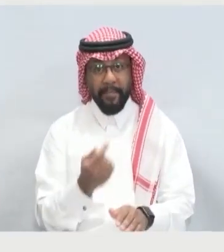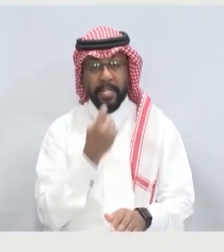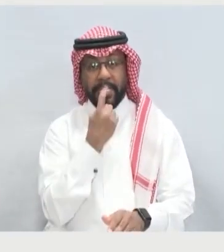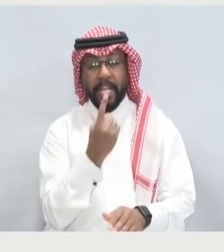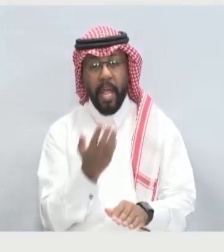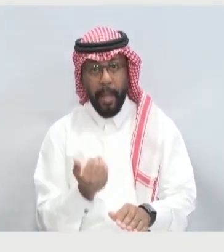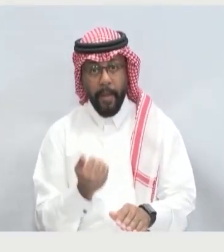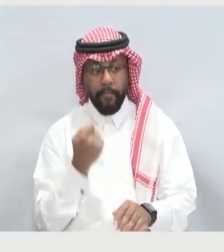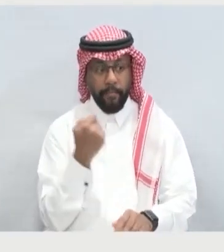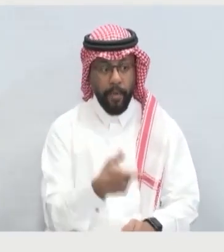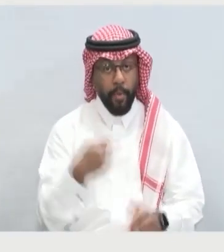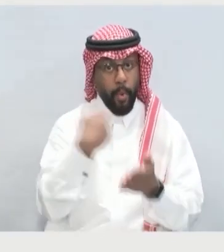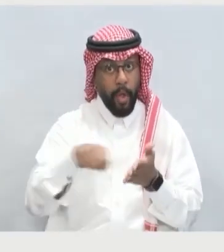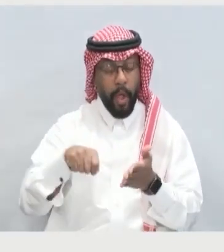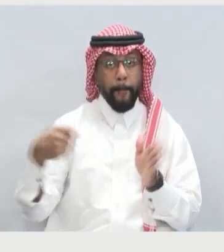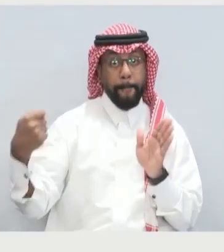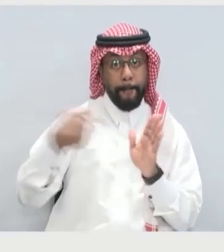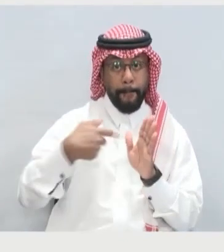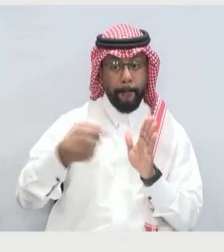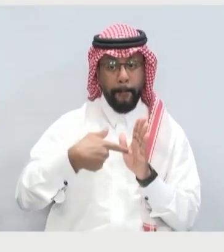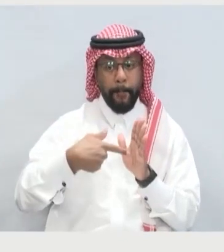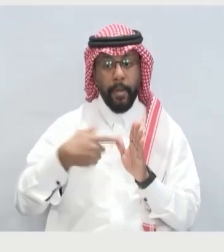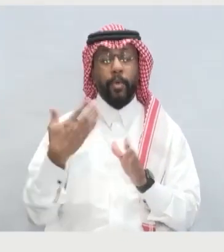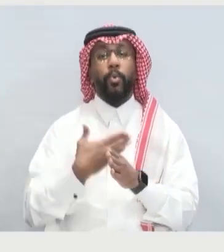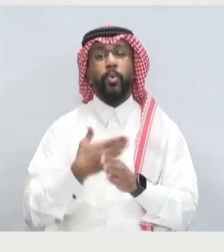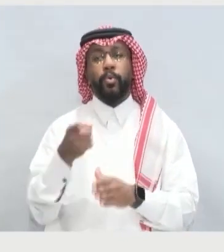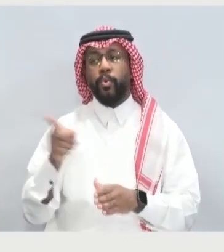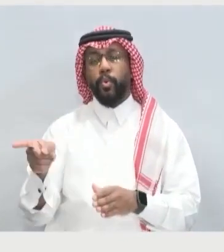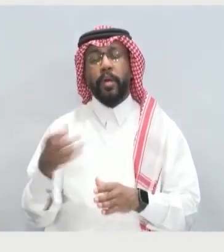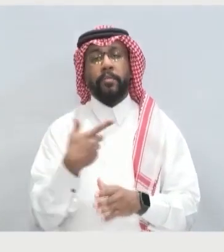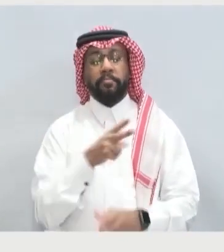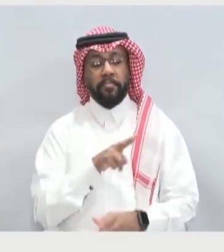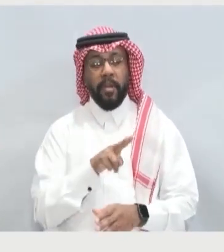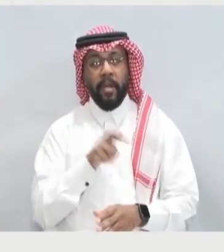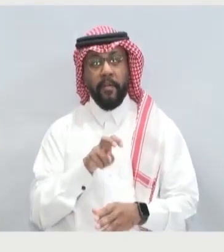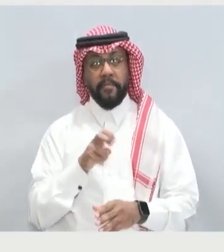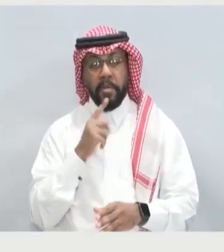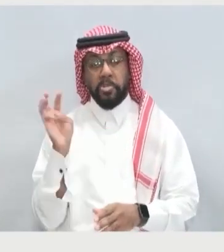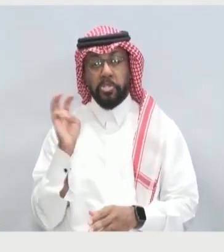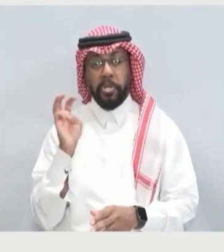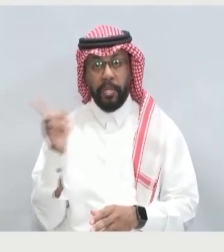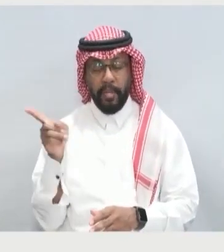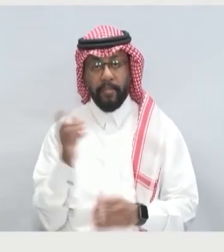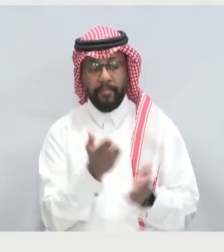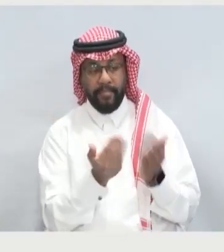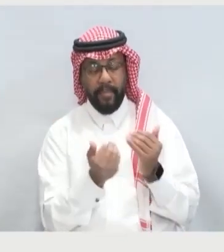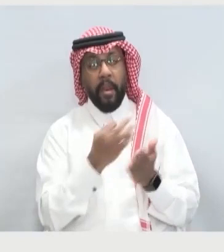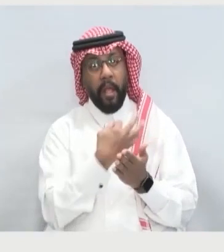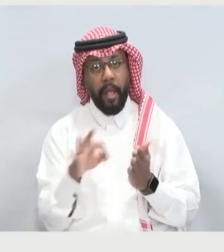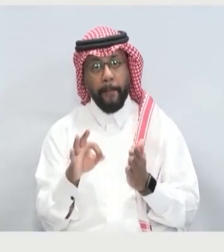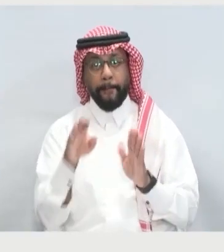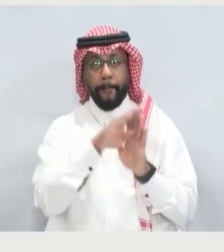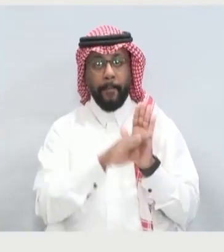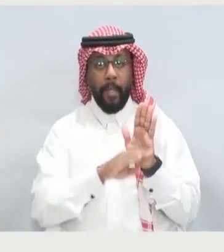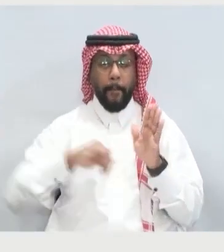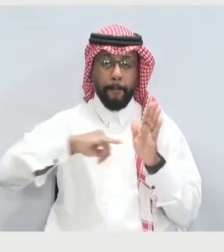اذا هذا ما يسمى بالاصول المتداوله وهي ايضا تعتبر ملك او من اصول الشركه التي ستضعها في قائمه المر